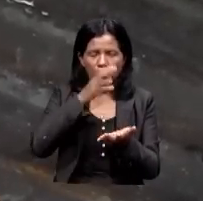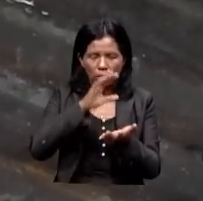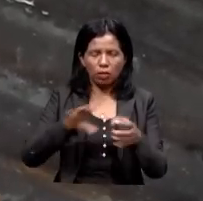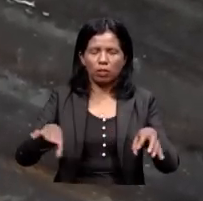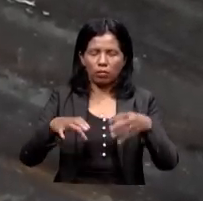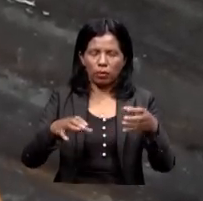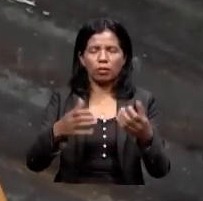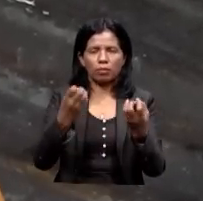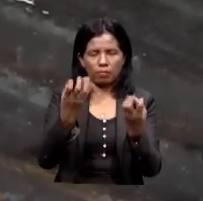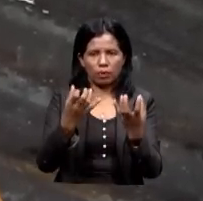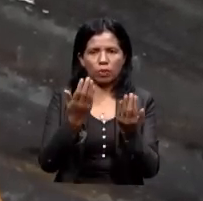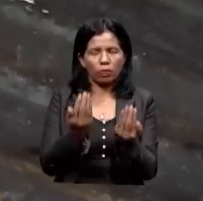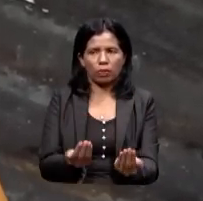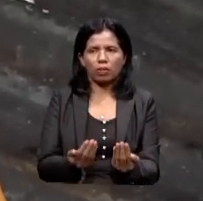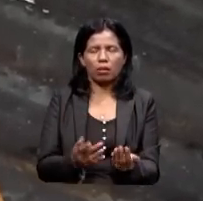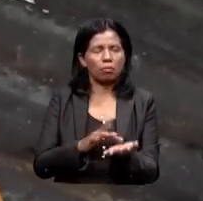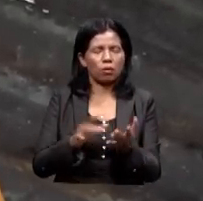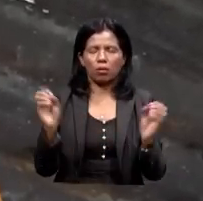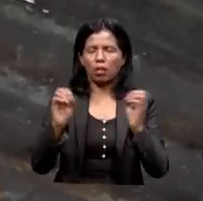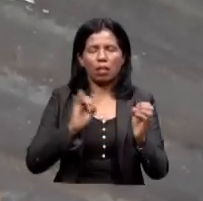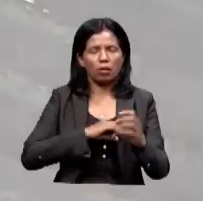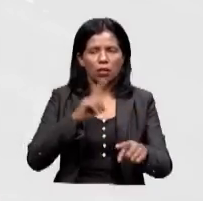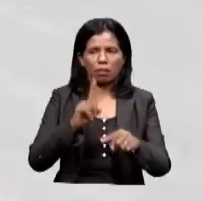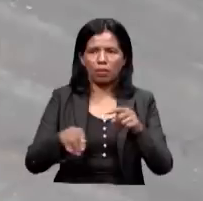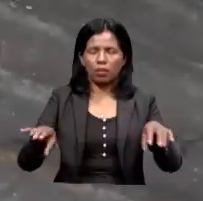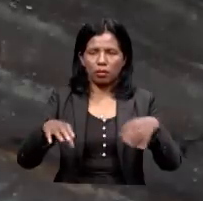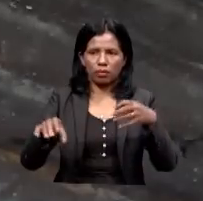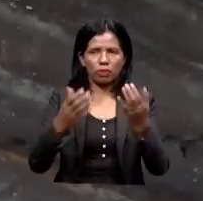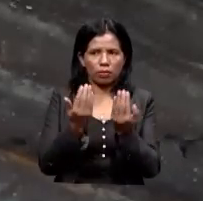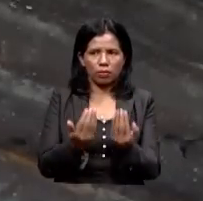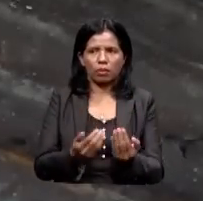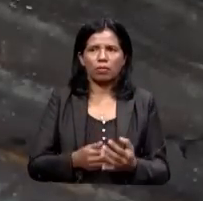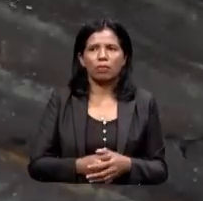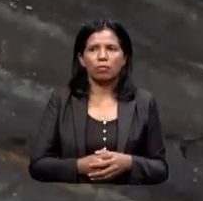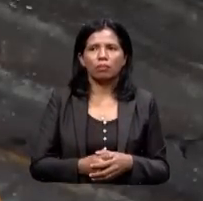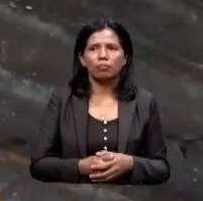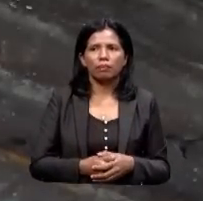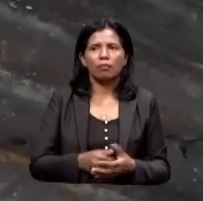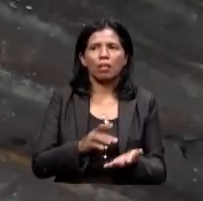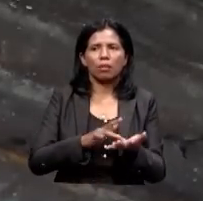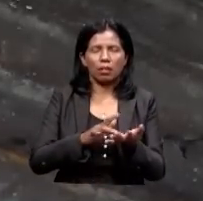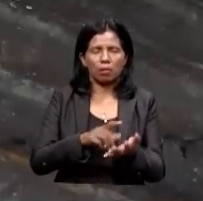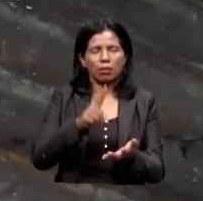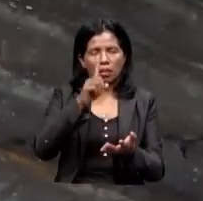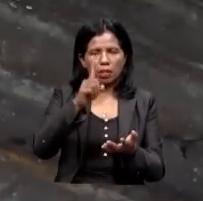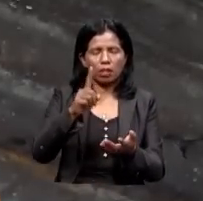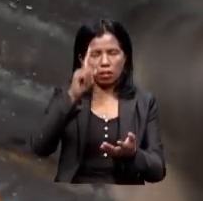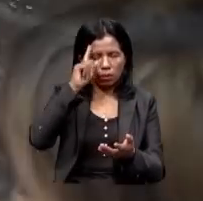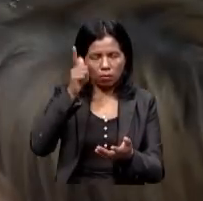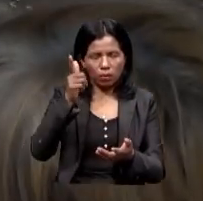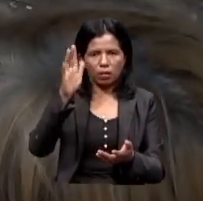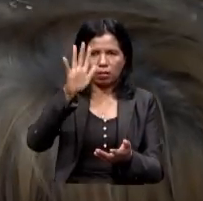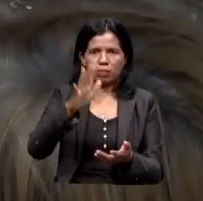ne so ai mur ni sa mur ni la yanta haula bele. Servizio torang. Kan ai mur kan ida quarter, 20 sen. Sekarang osan ya